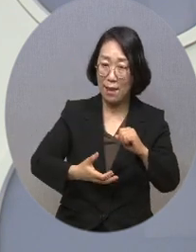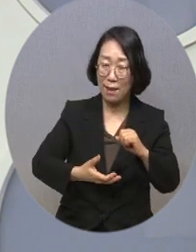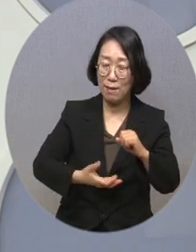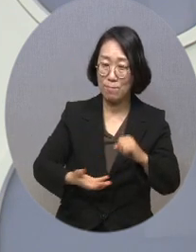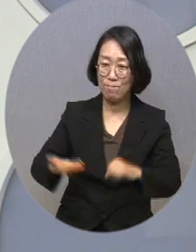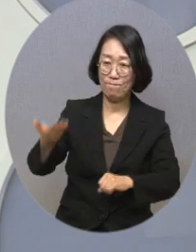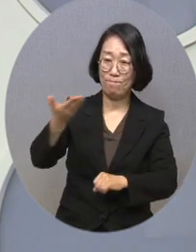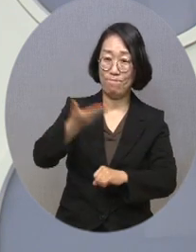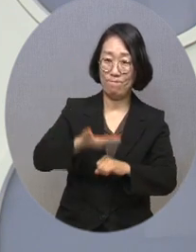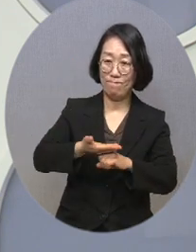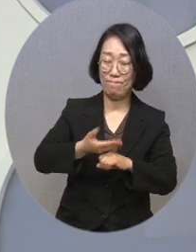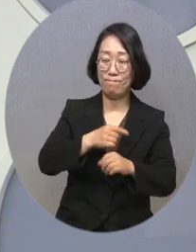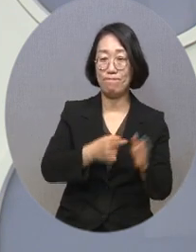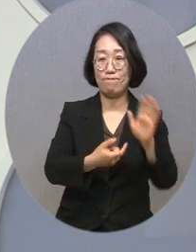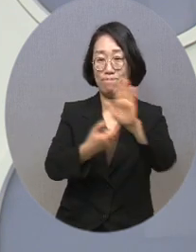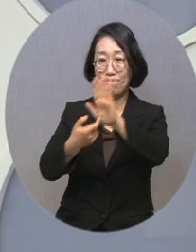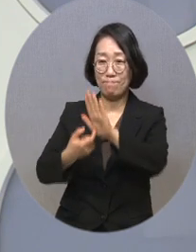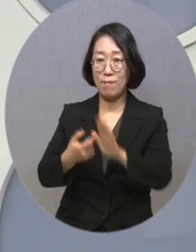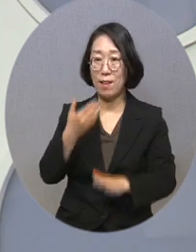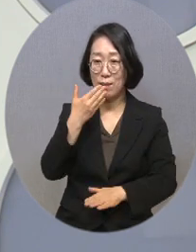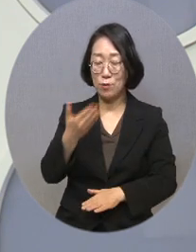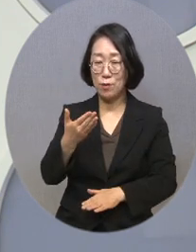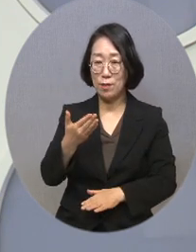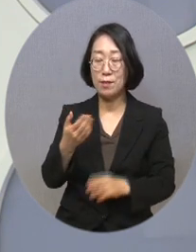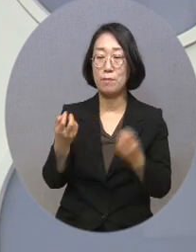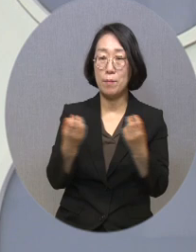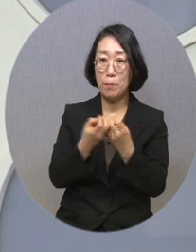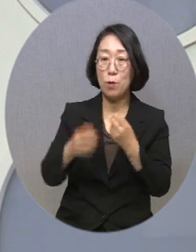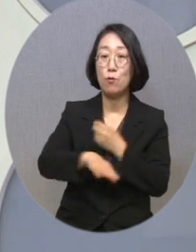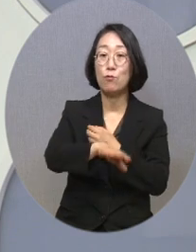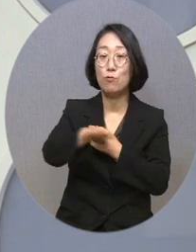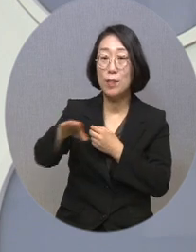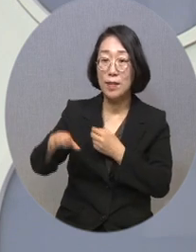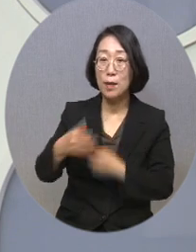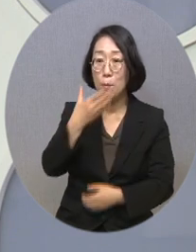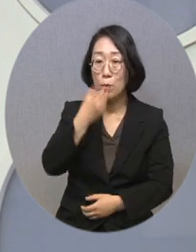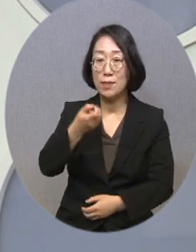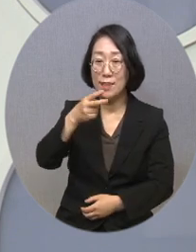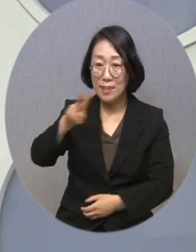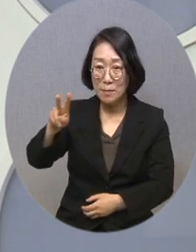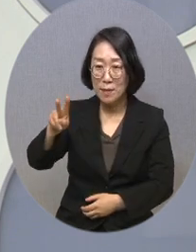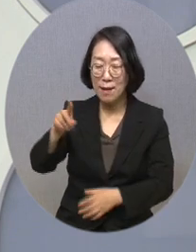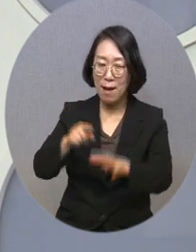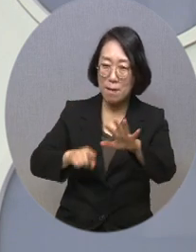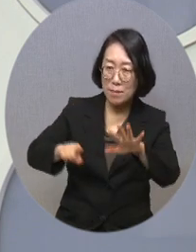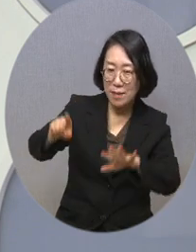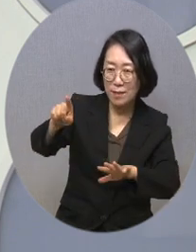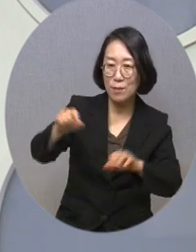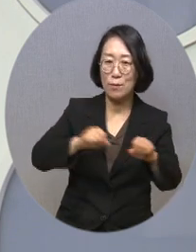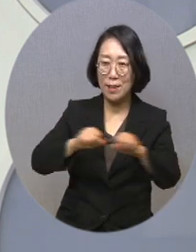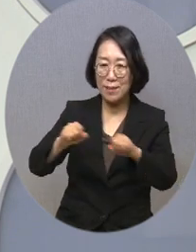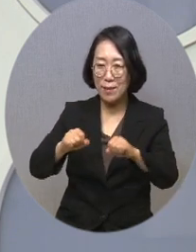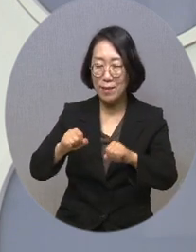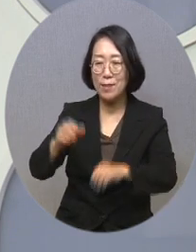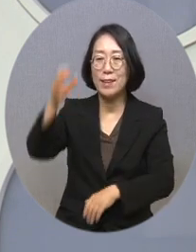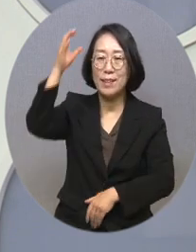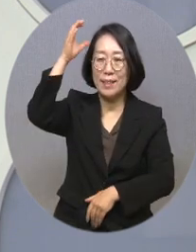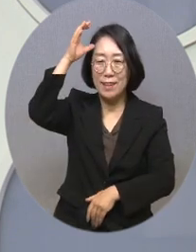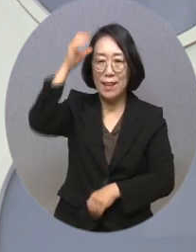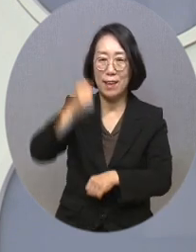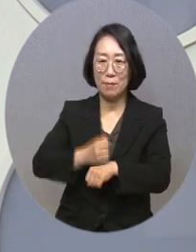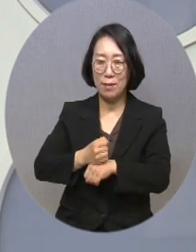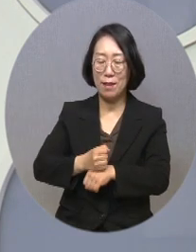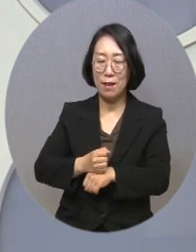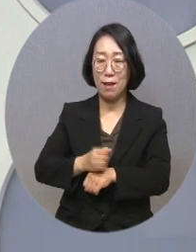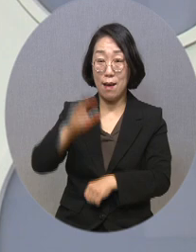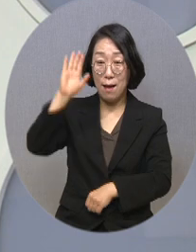그러한 대한민국 국민이 될 수 있는 그 길은 우리 복지TV가 앞장서서 할 것이라 이렇게 생각을 합니다. 그래서